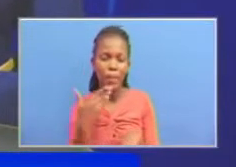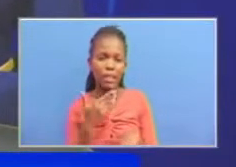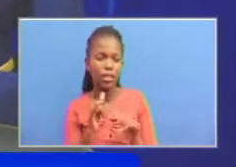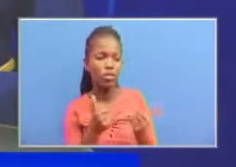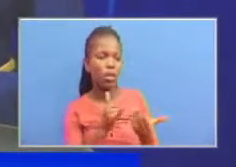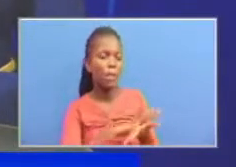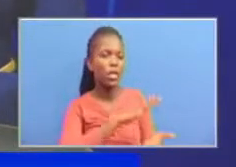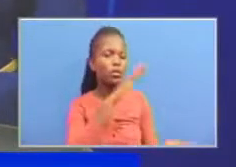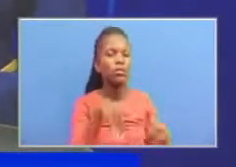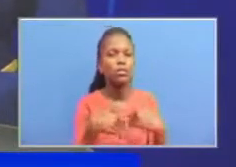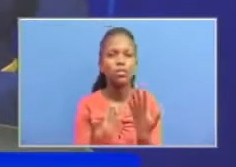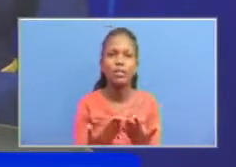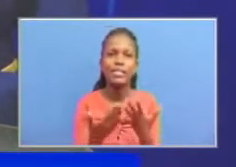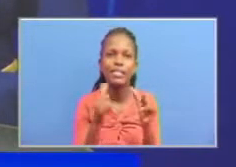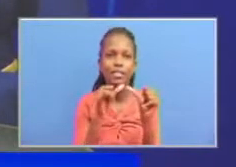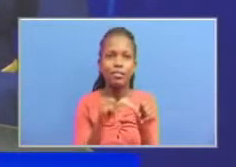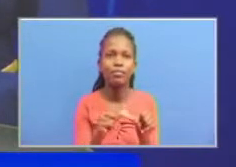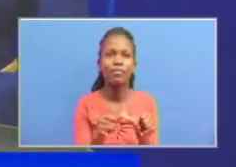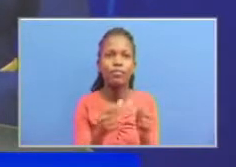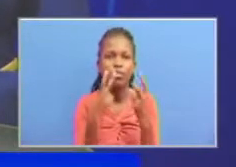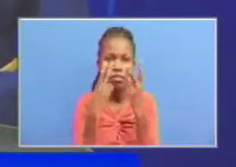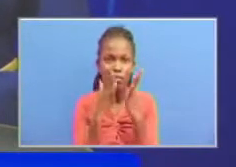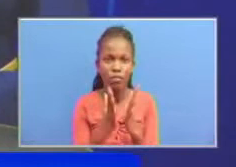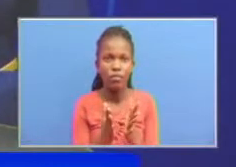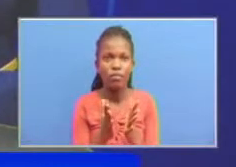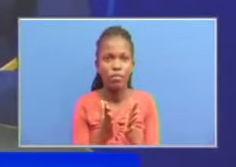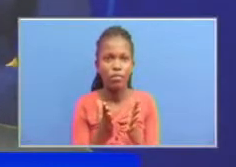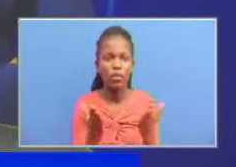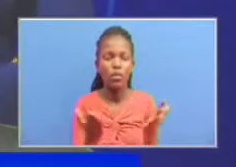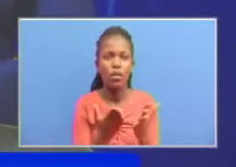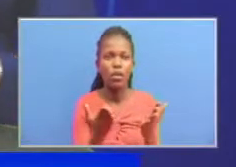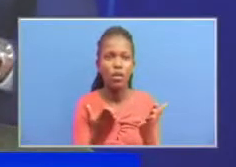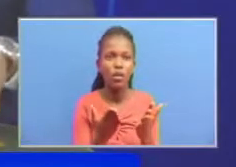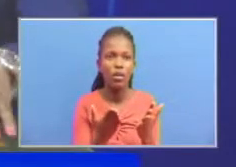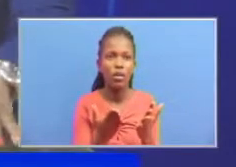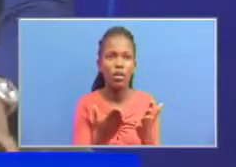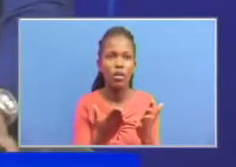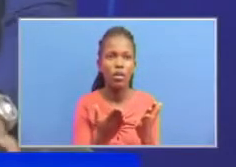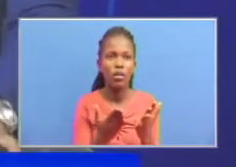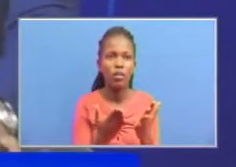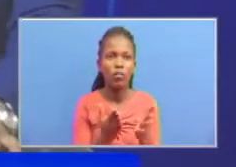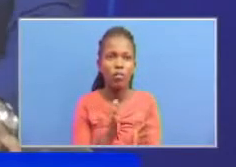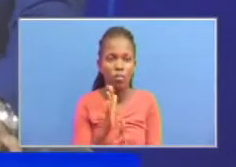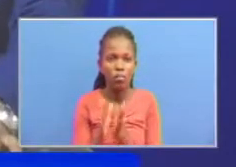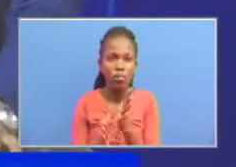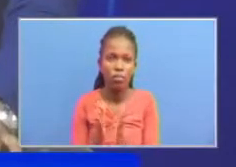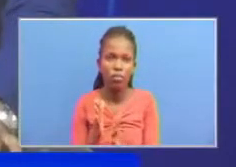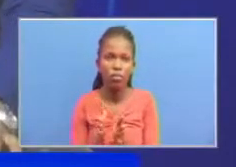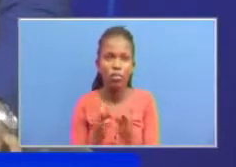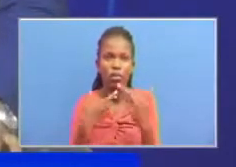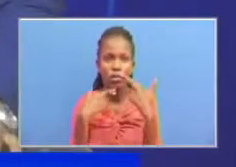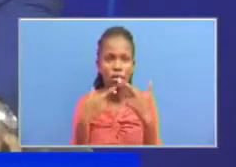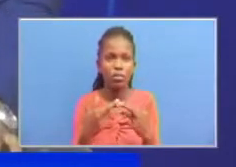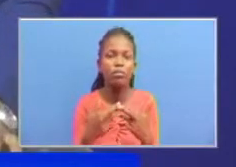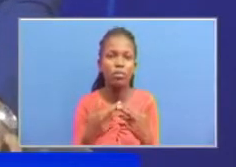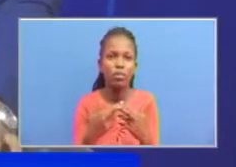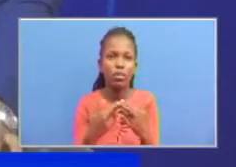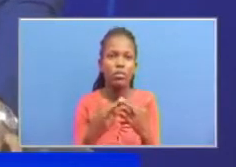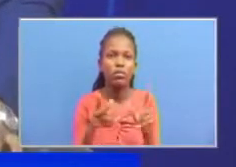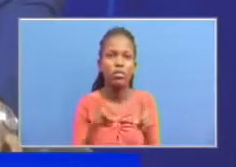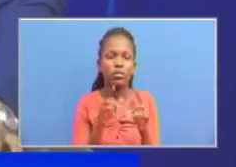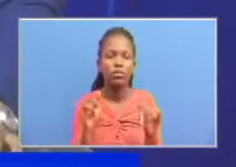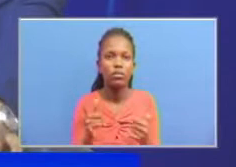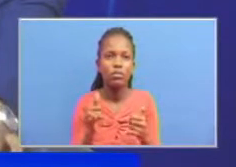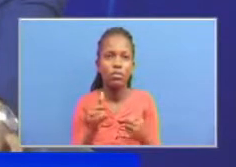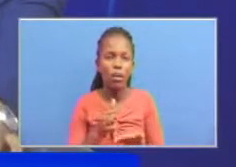ya na Mauvoo mbeange nduka adhivasa musiaisia. Pala tuende na kuyumbanisia livoti kana Mauvoo yulu